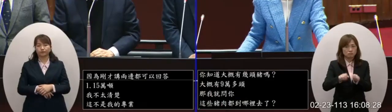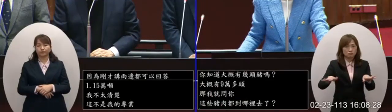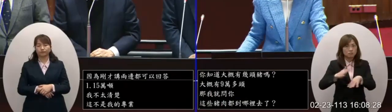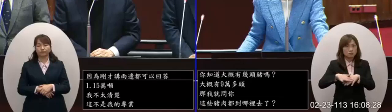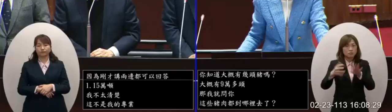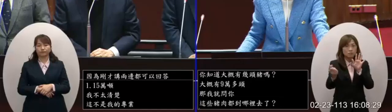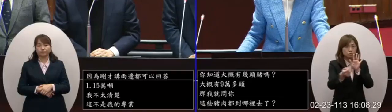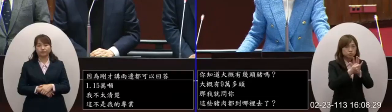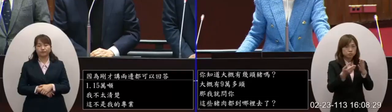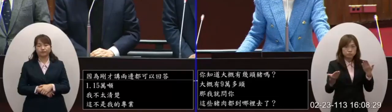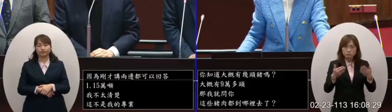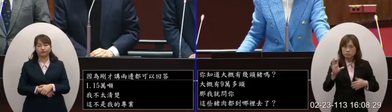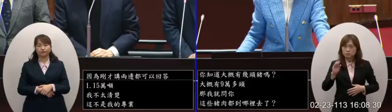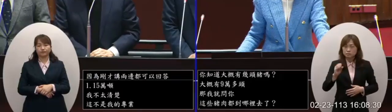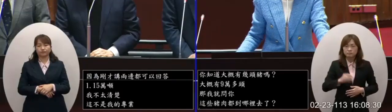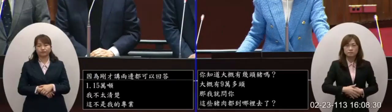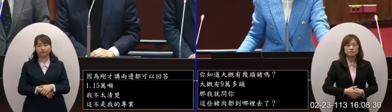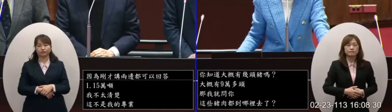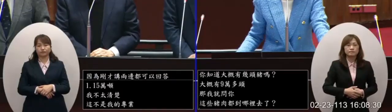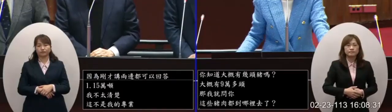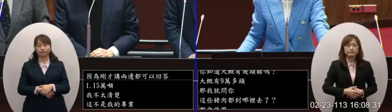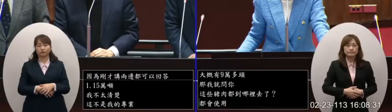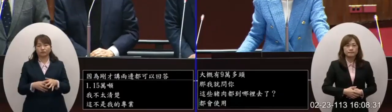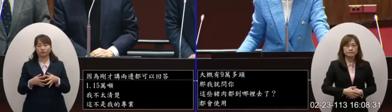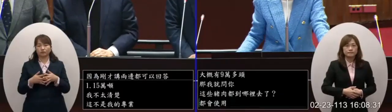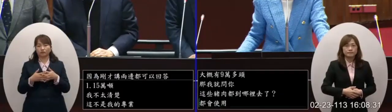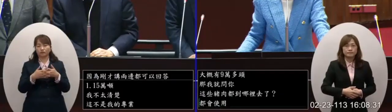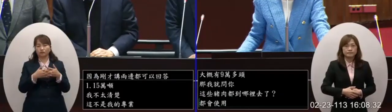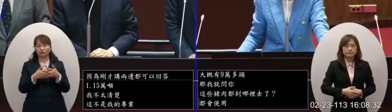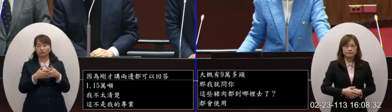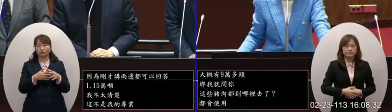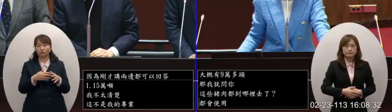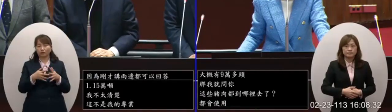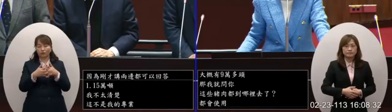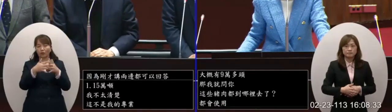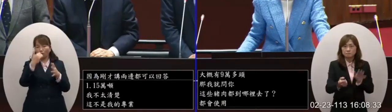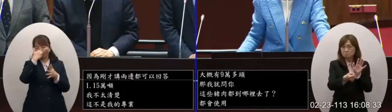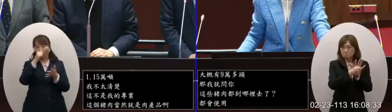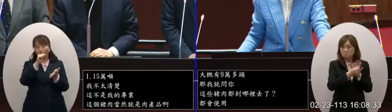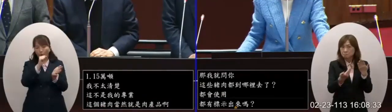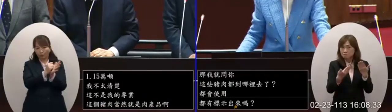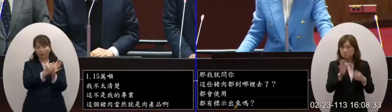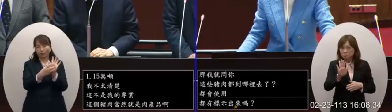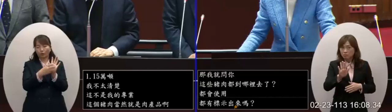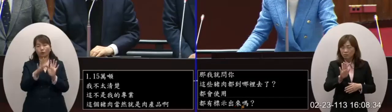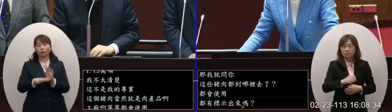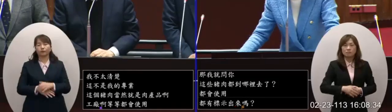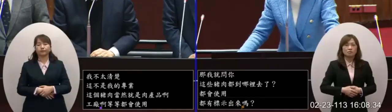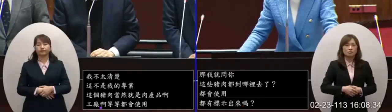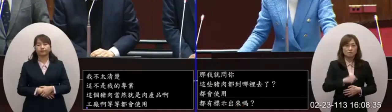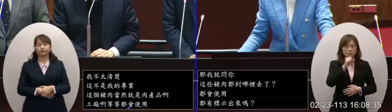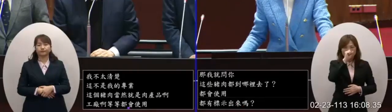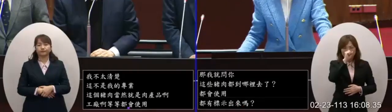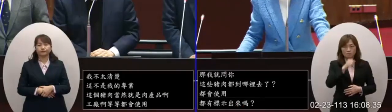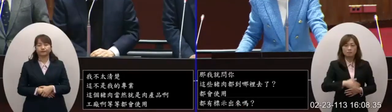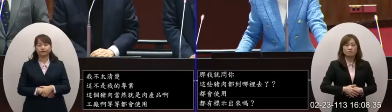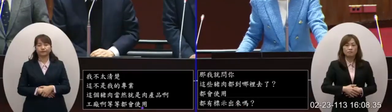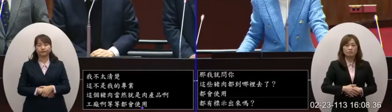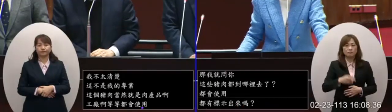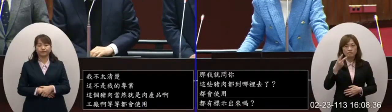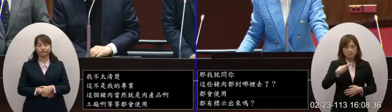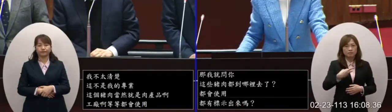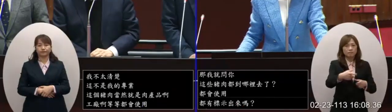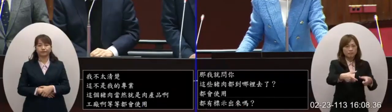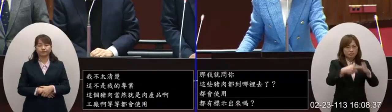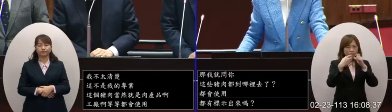吗？ 这个每株都要 是需要标示， 都有标示哦， 对， 需要标示。 是哦，好，那请回答本席的